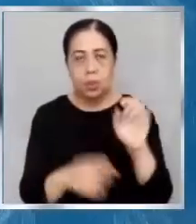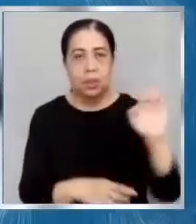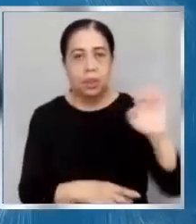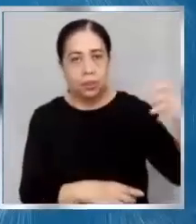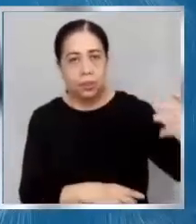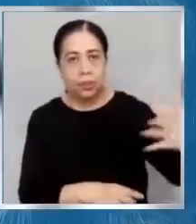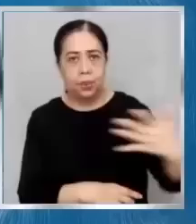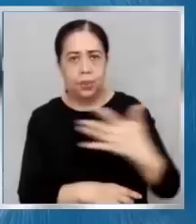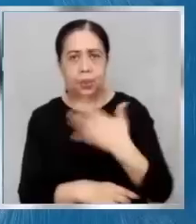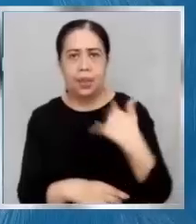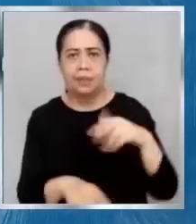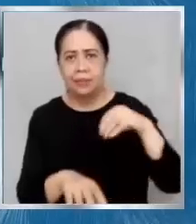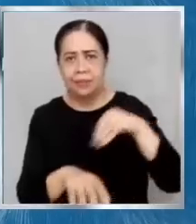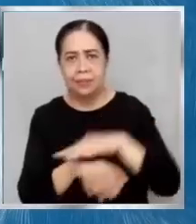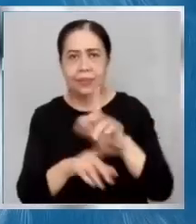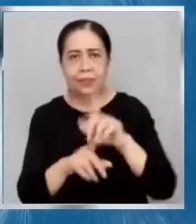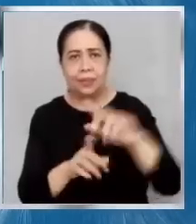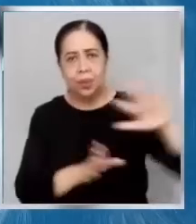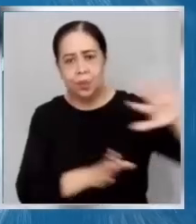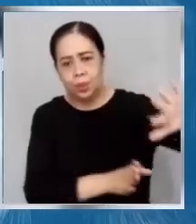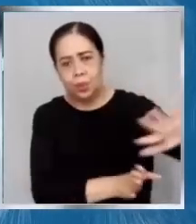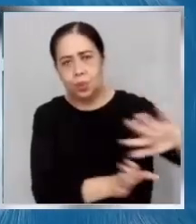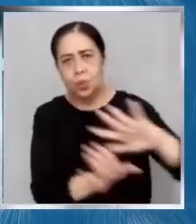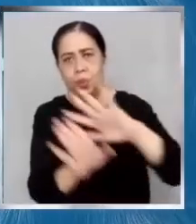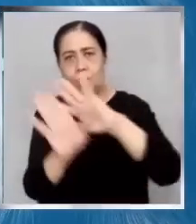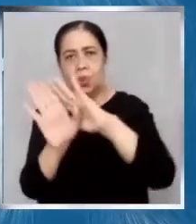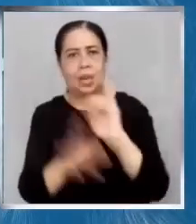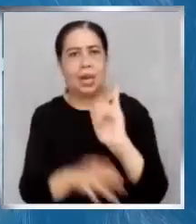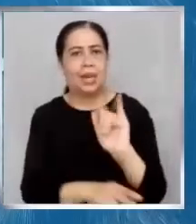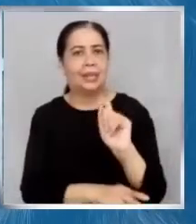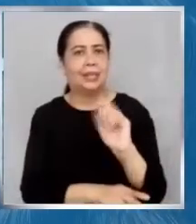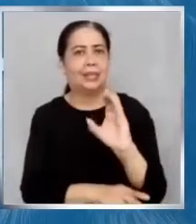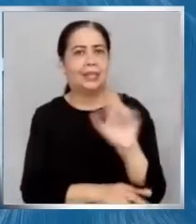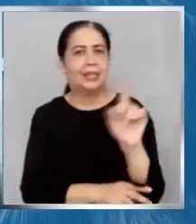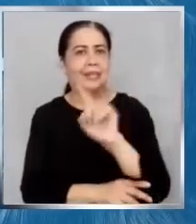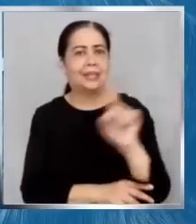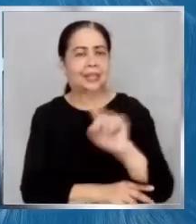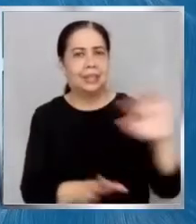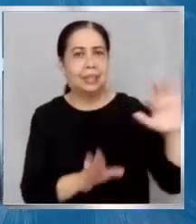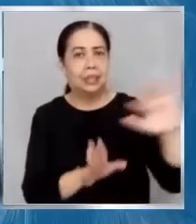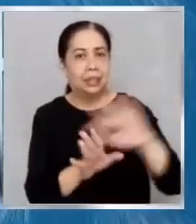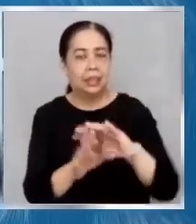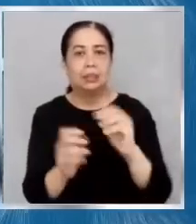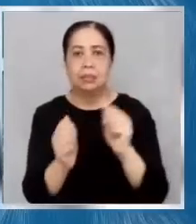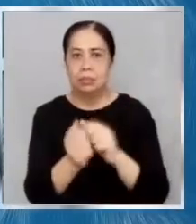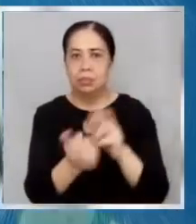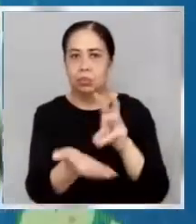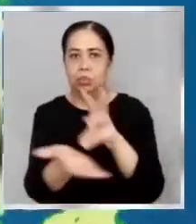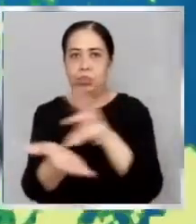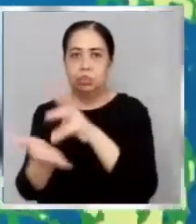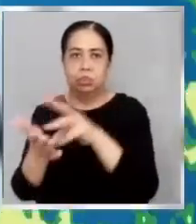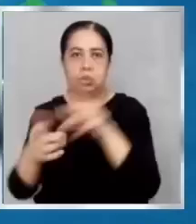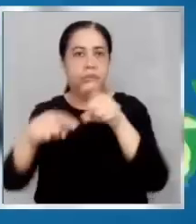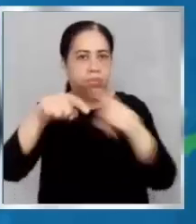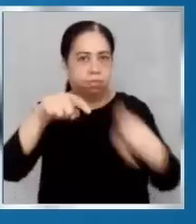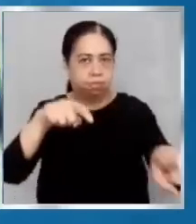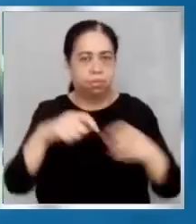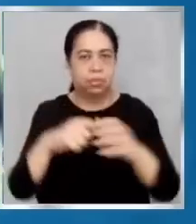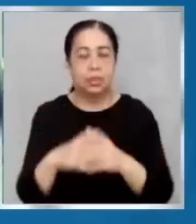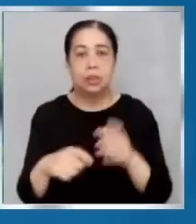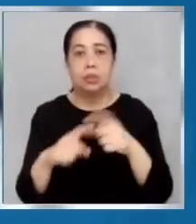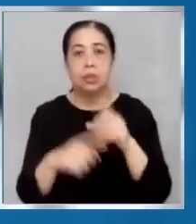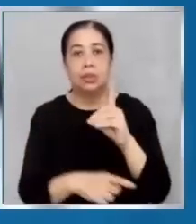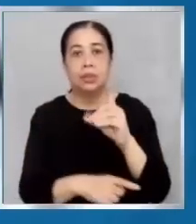may epekto pa rin ang Intertropical Convergence Zone o ITCZ, pati ang localized thunderstorms. Base sa datos ng